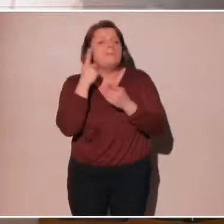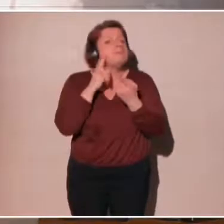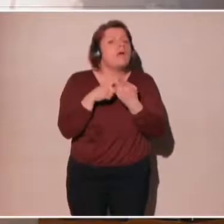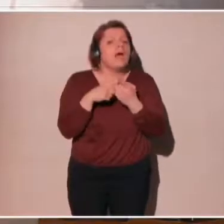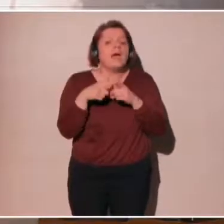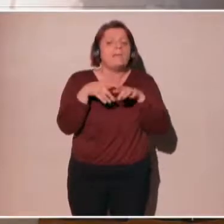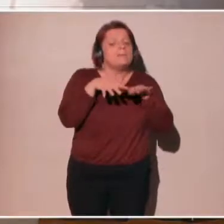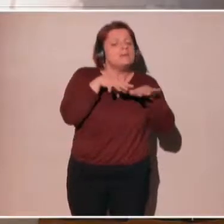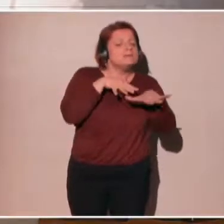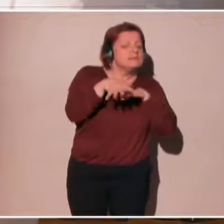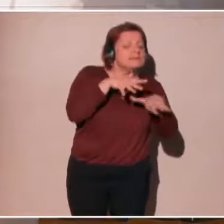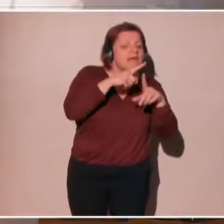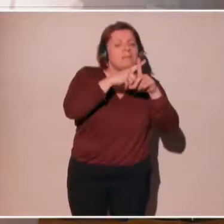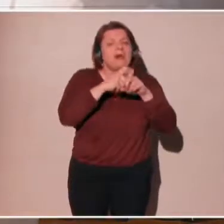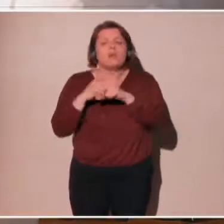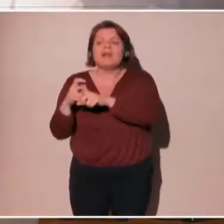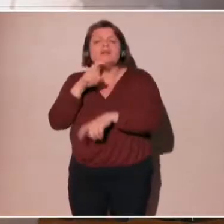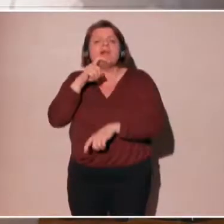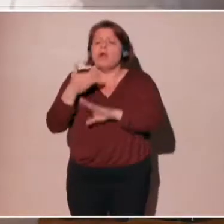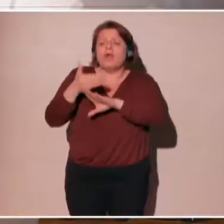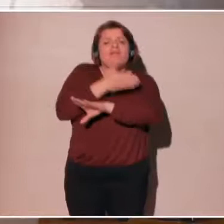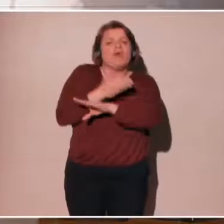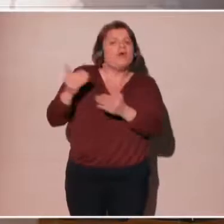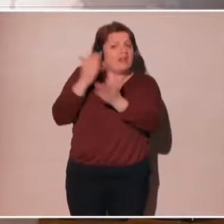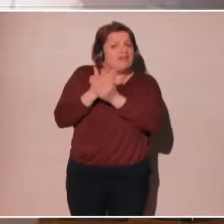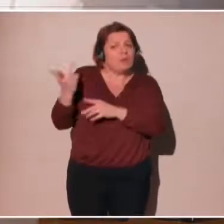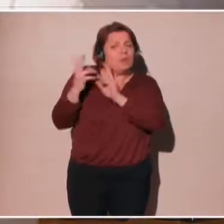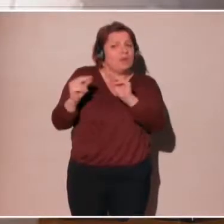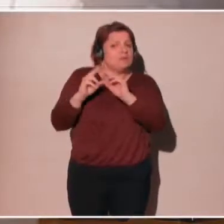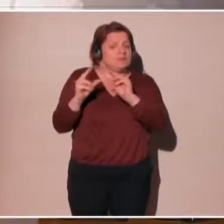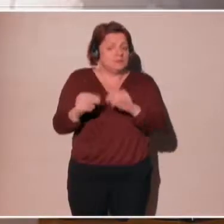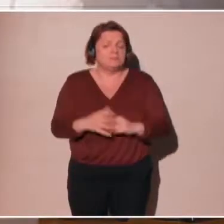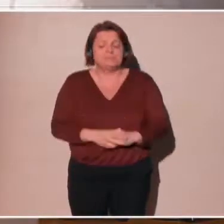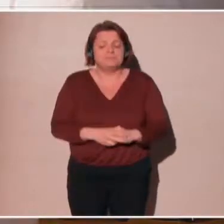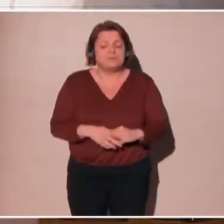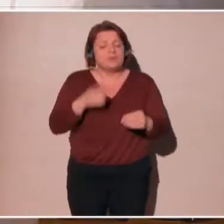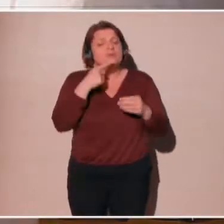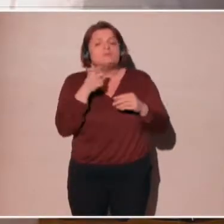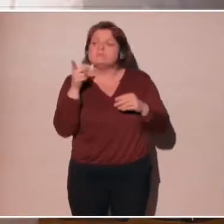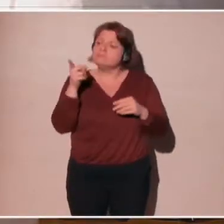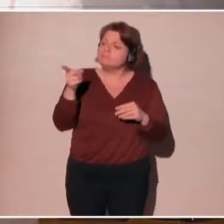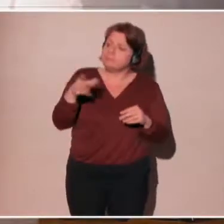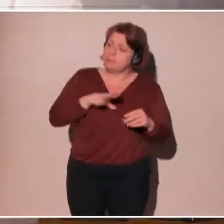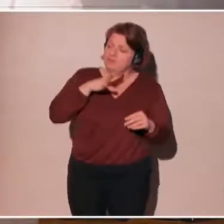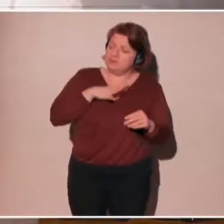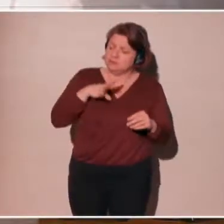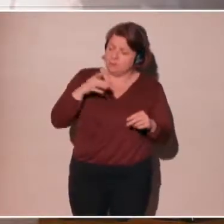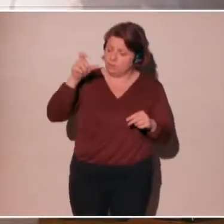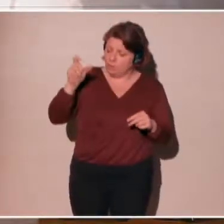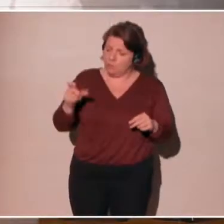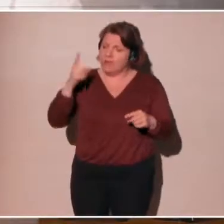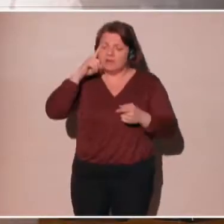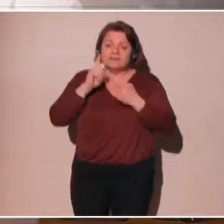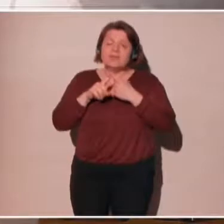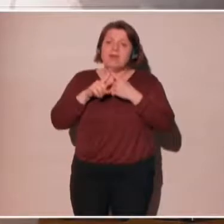systèmes algorithmiques. Professeur Sweeney, in your paper Discrimination on... Dans votre document sur la discrimination en